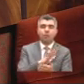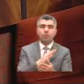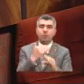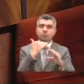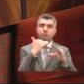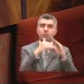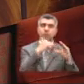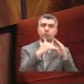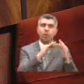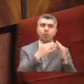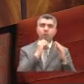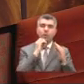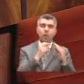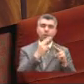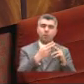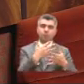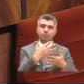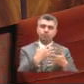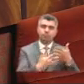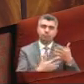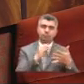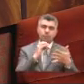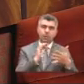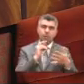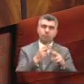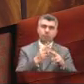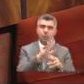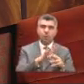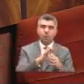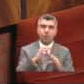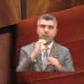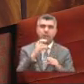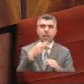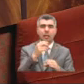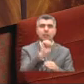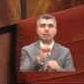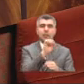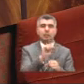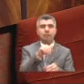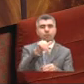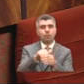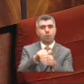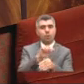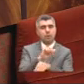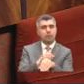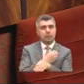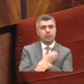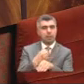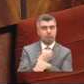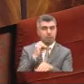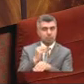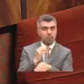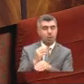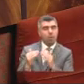بكل المعطيات اللي كتهم يعني اللوائح ديال الفلاحة، وكترتكز المنهجية ديال العمل بالتنسيق مع طبعا